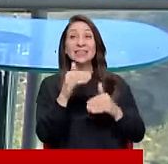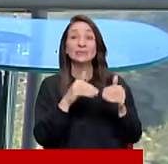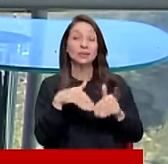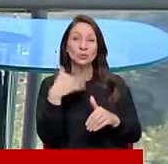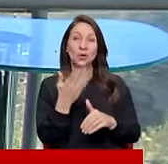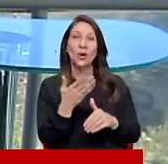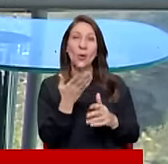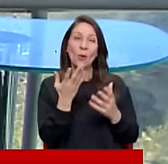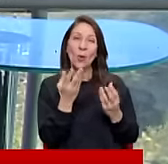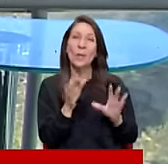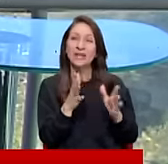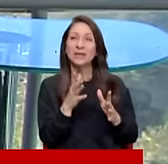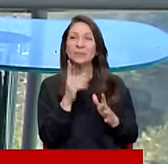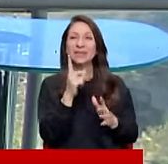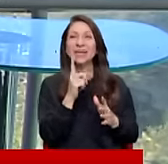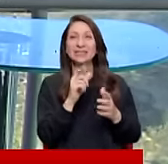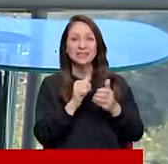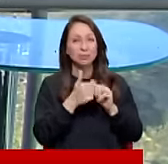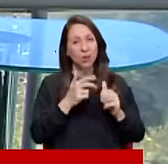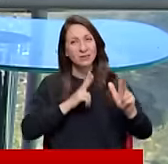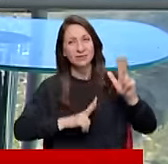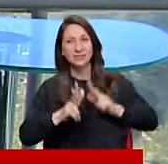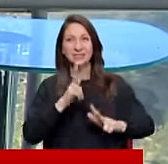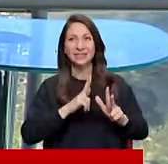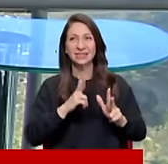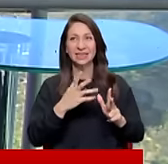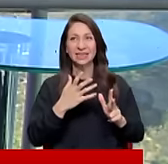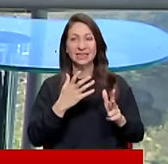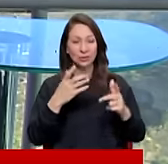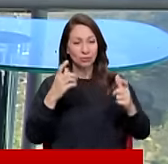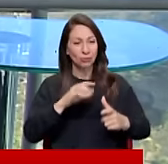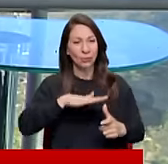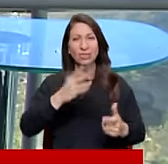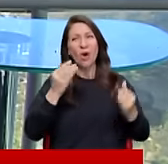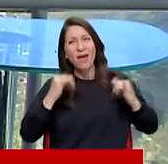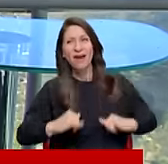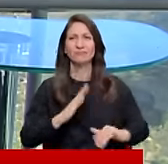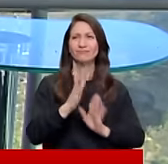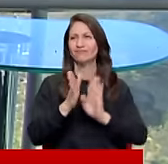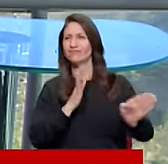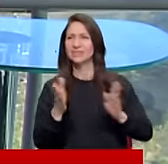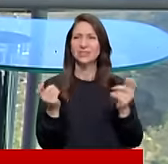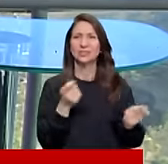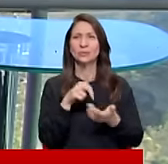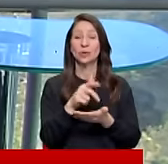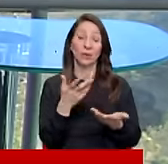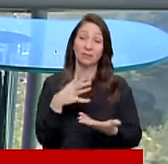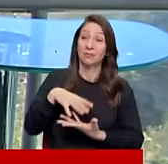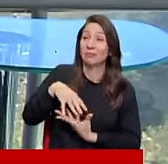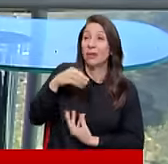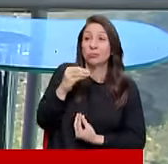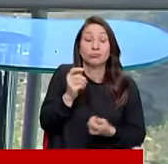Seçimlerden sonra o tabii ki. Yani bir de tabii spor giyinmek kendi içerisinde, arazinin içerisinde çok daha rahat olmanızı sağlıyor tabii. Ama takım